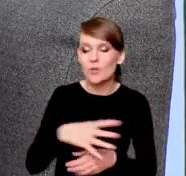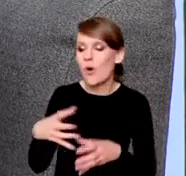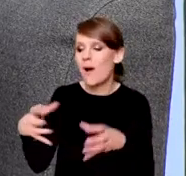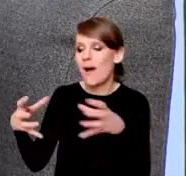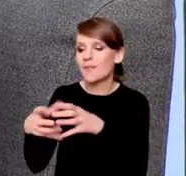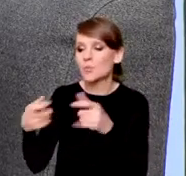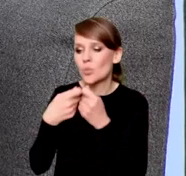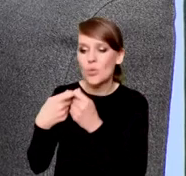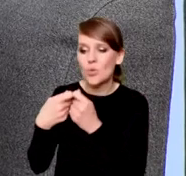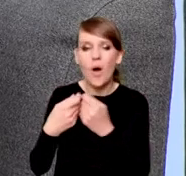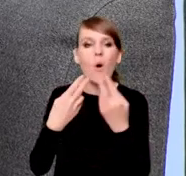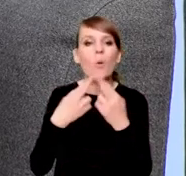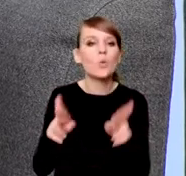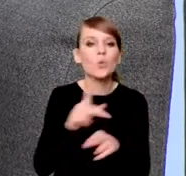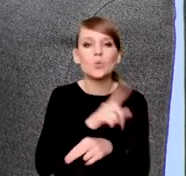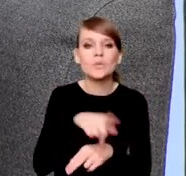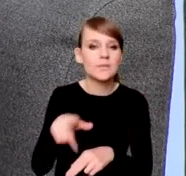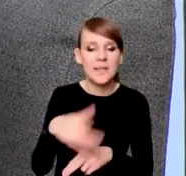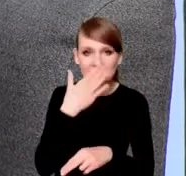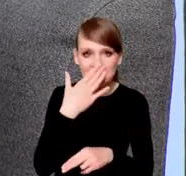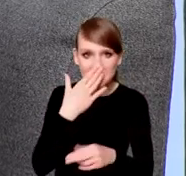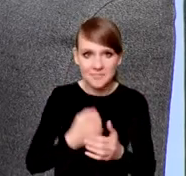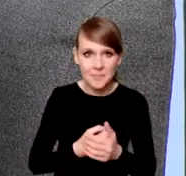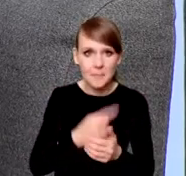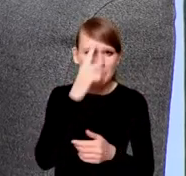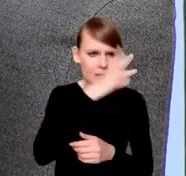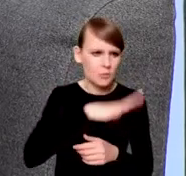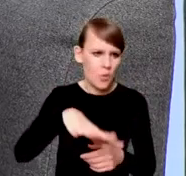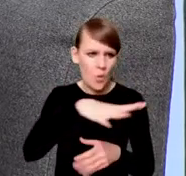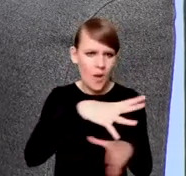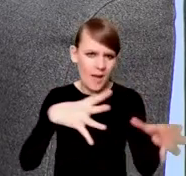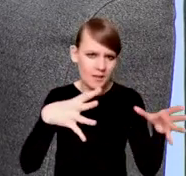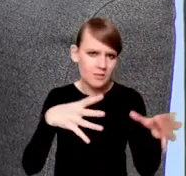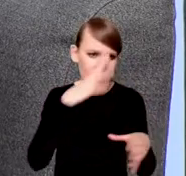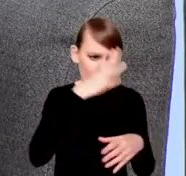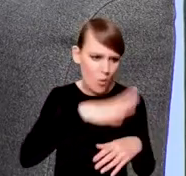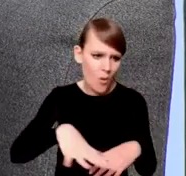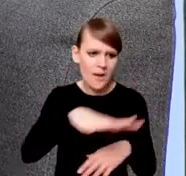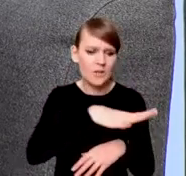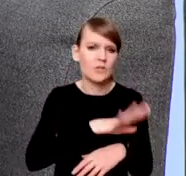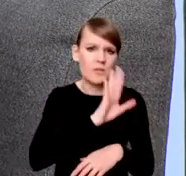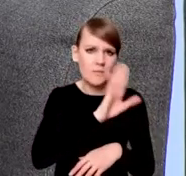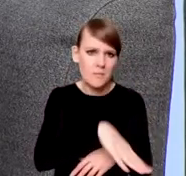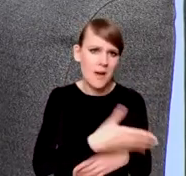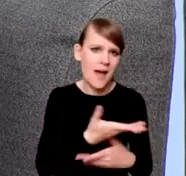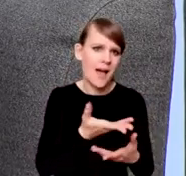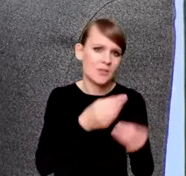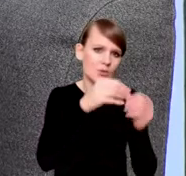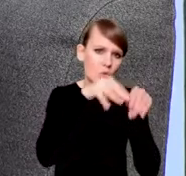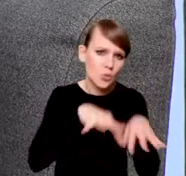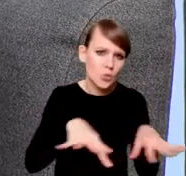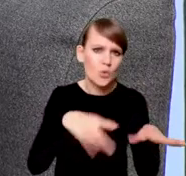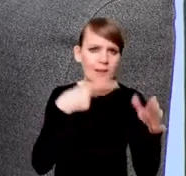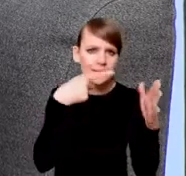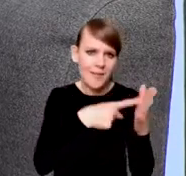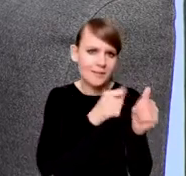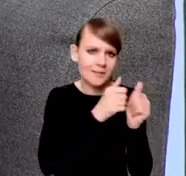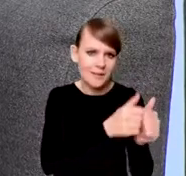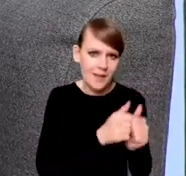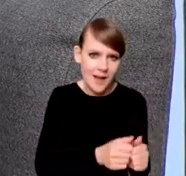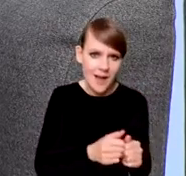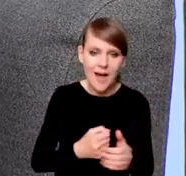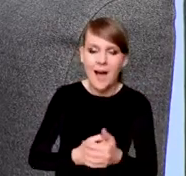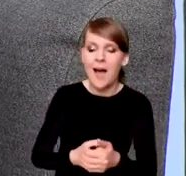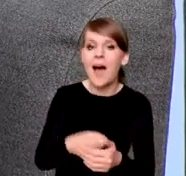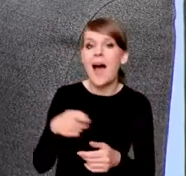że społeczność ma jakąś swoją strukturę, ma swój cel czy funkcję, a wspólnota ma to wszystko plus